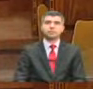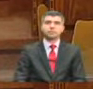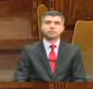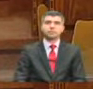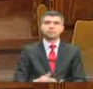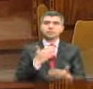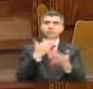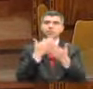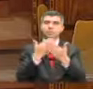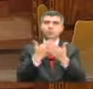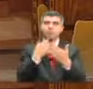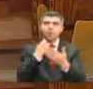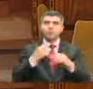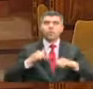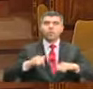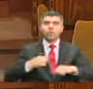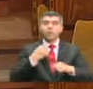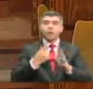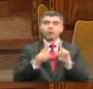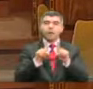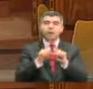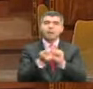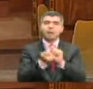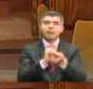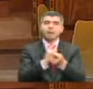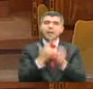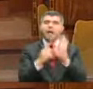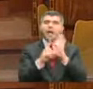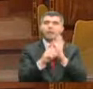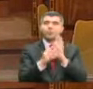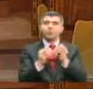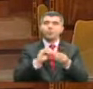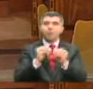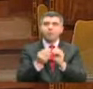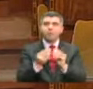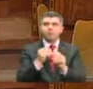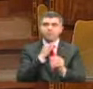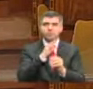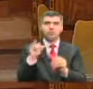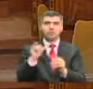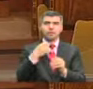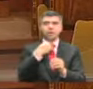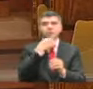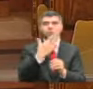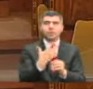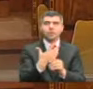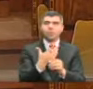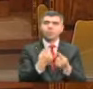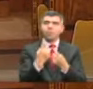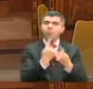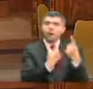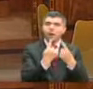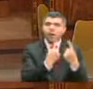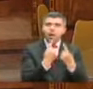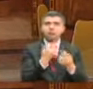السيد الوزير، انا ما طرحتش الاشكال القانوني، تكلمت انا على المرحله الانتقاليه. احنا ثمنا الجهد فيما يتعلق بالموضوع القانوني، راه كاين نقاش في الان على